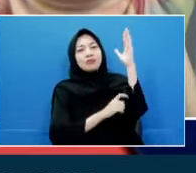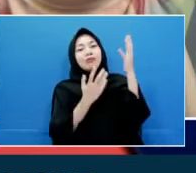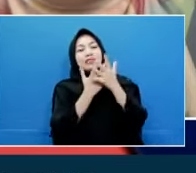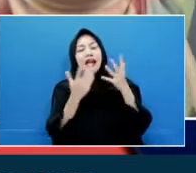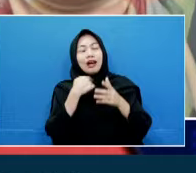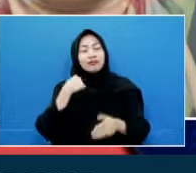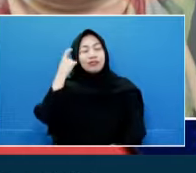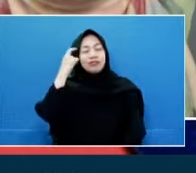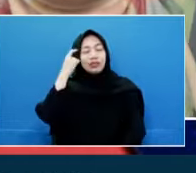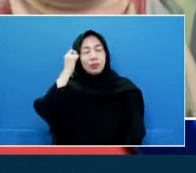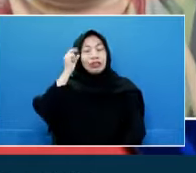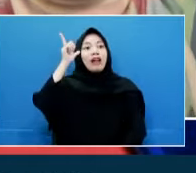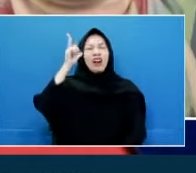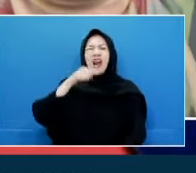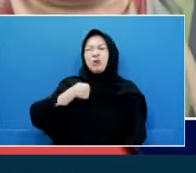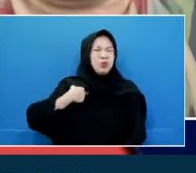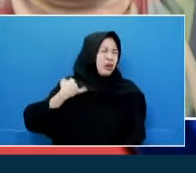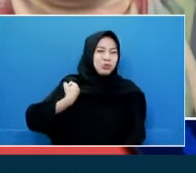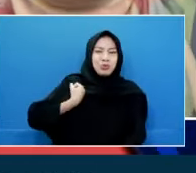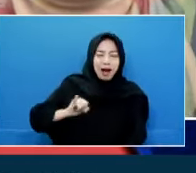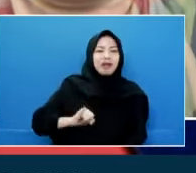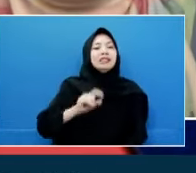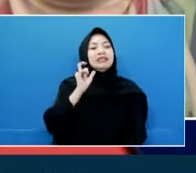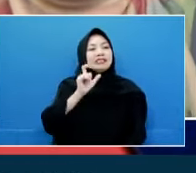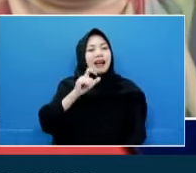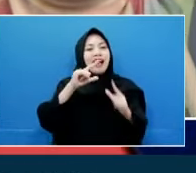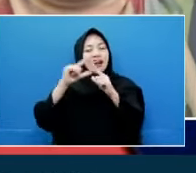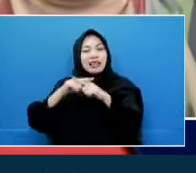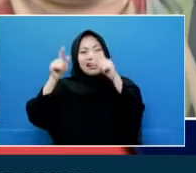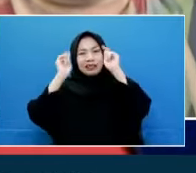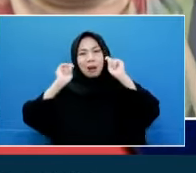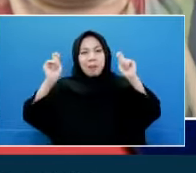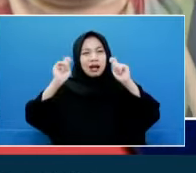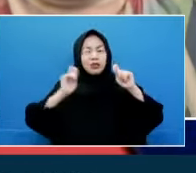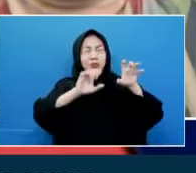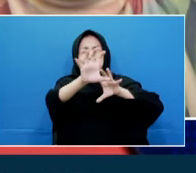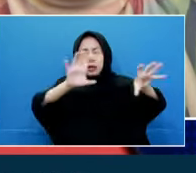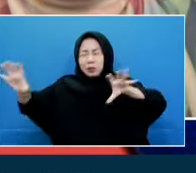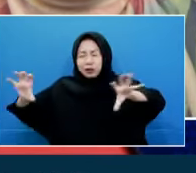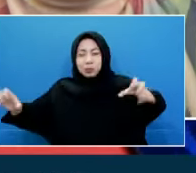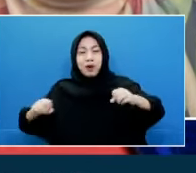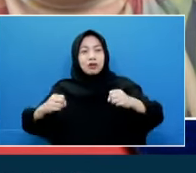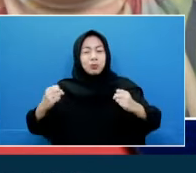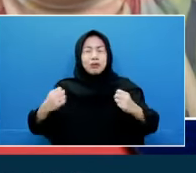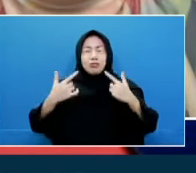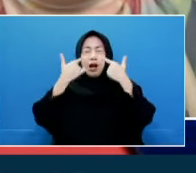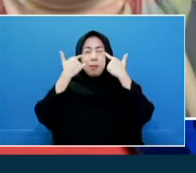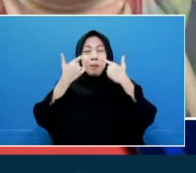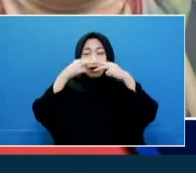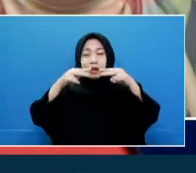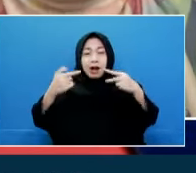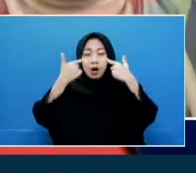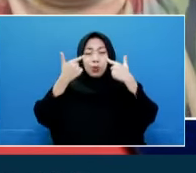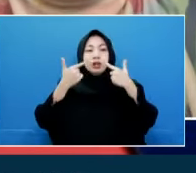mulai muak gitu ya dengan kemudian e alat peraga ini bertebaran dan kemudian sudah seperti tidak ada